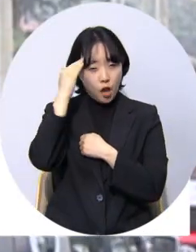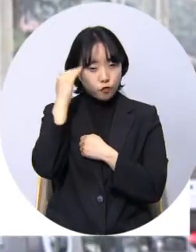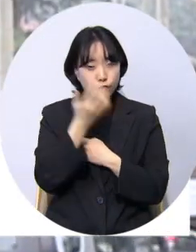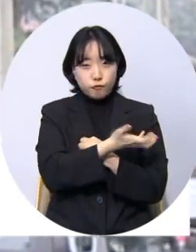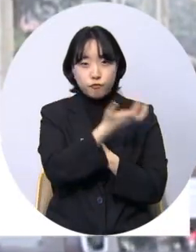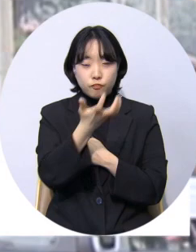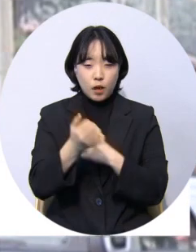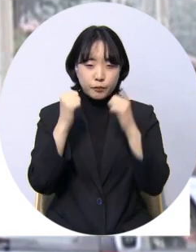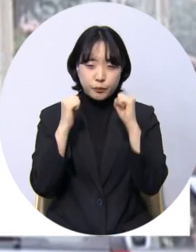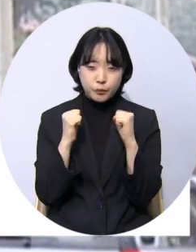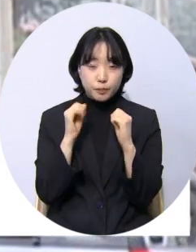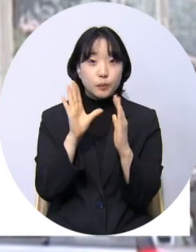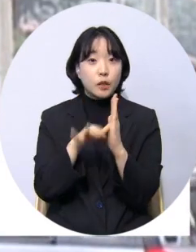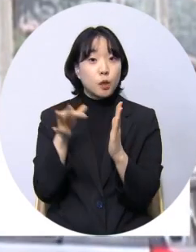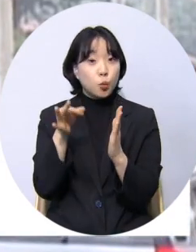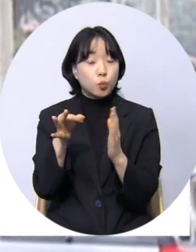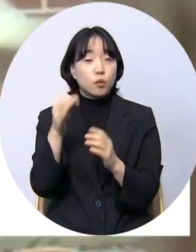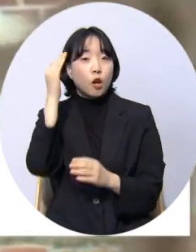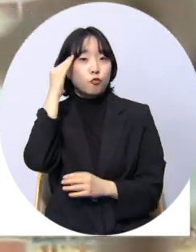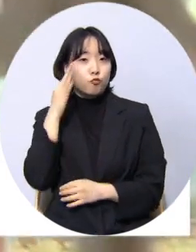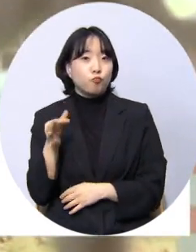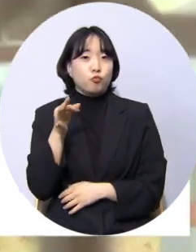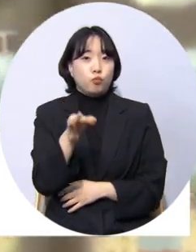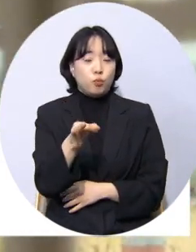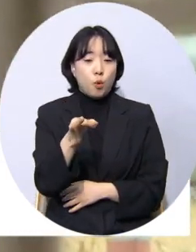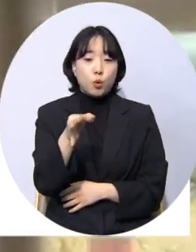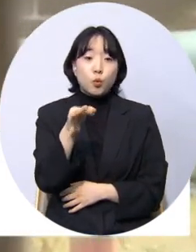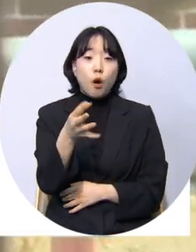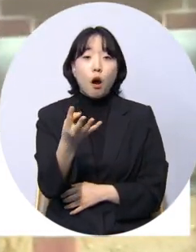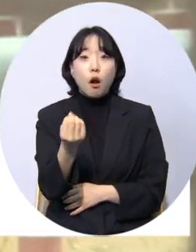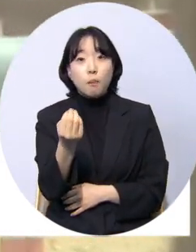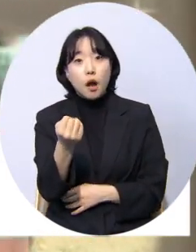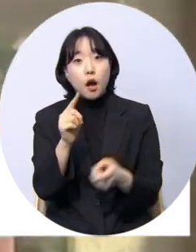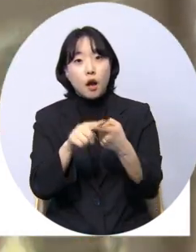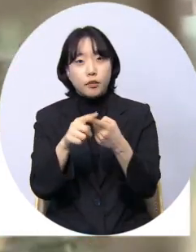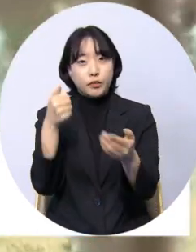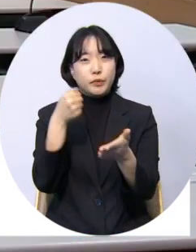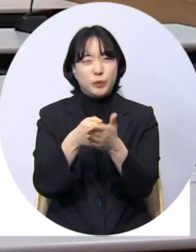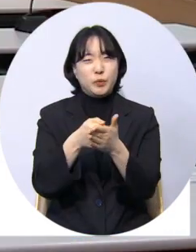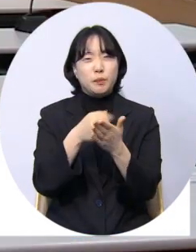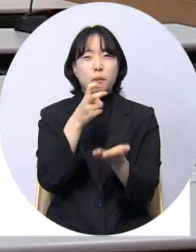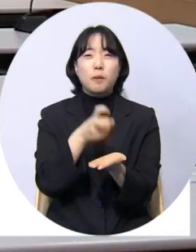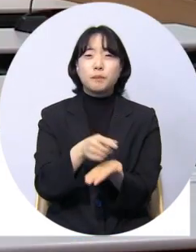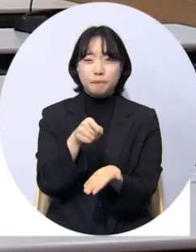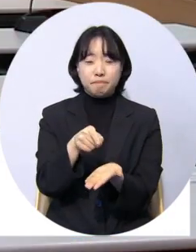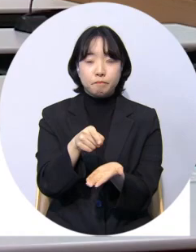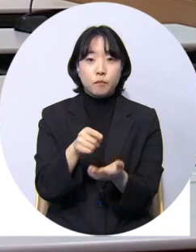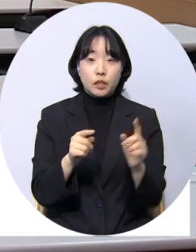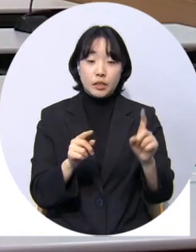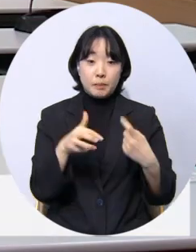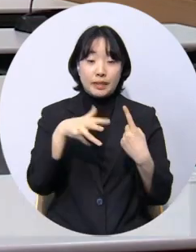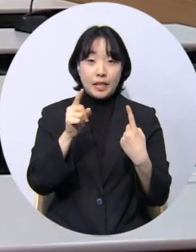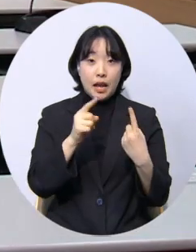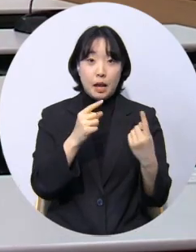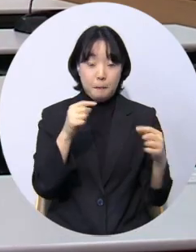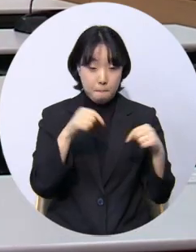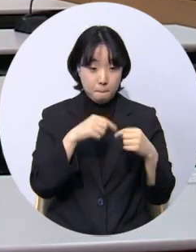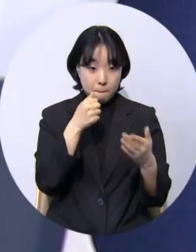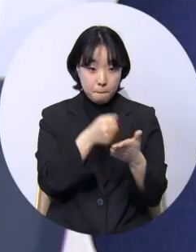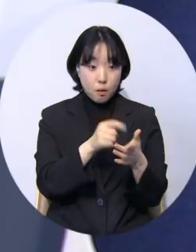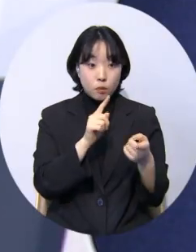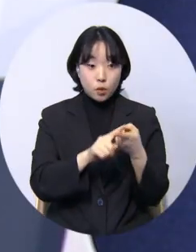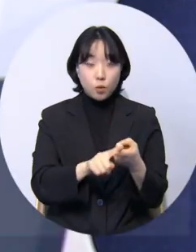주한미군 비중 금을 정는 협차 협정이 내년 종료를 앞두고